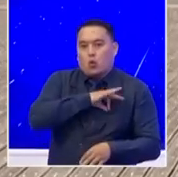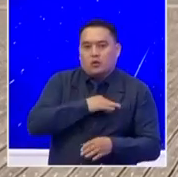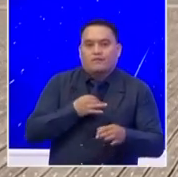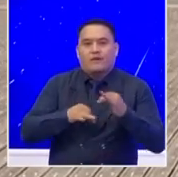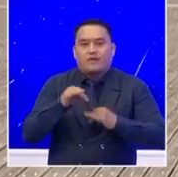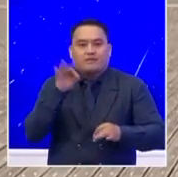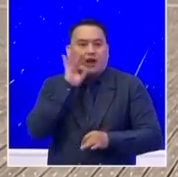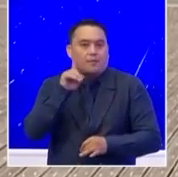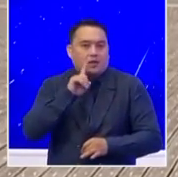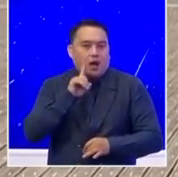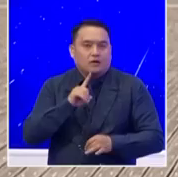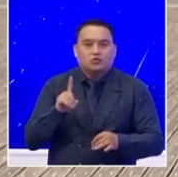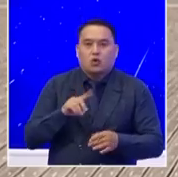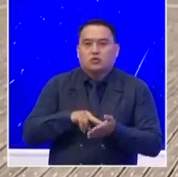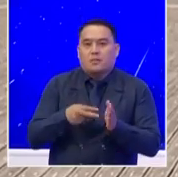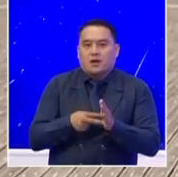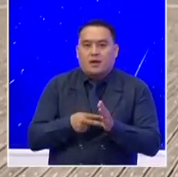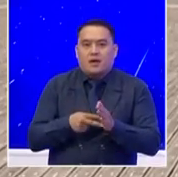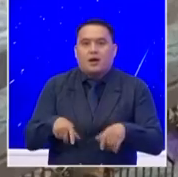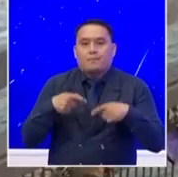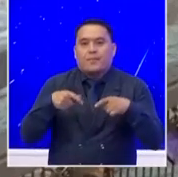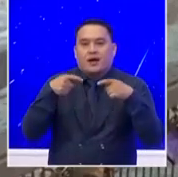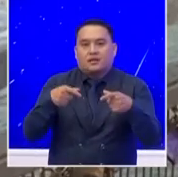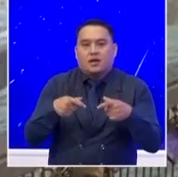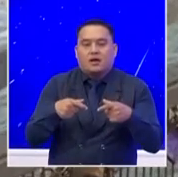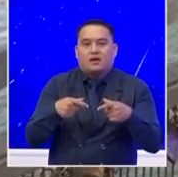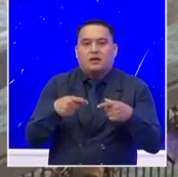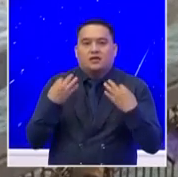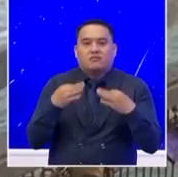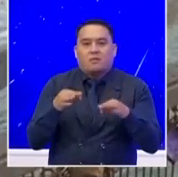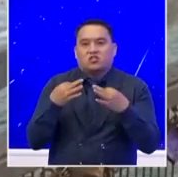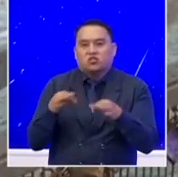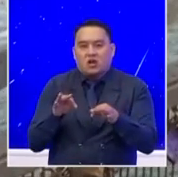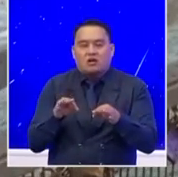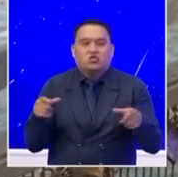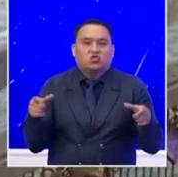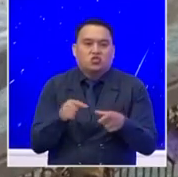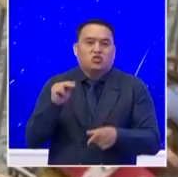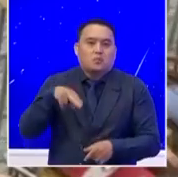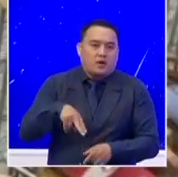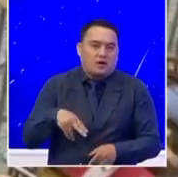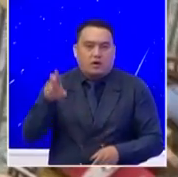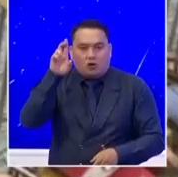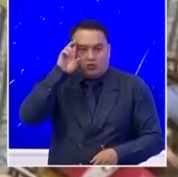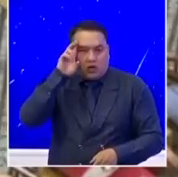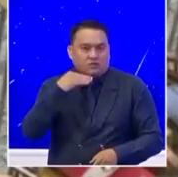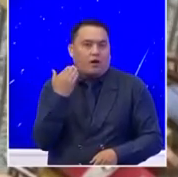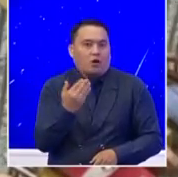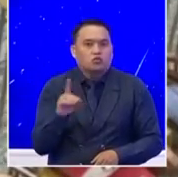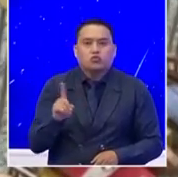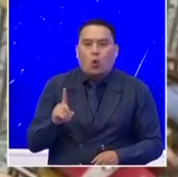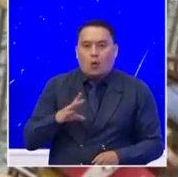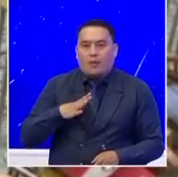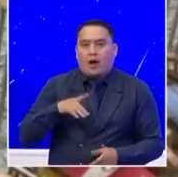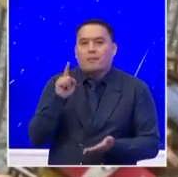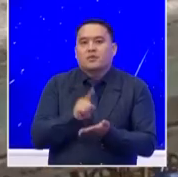и временные рамки для запланированного поэтапного ослабления карантина. Продление режима чрезвычайной ситуации предполагает, что в